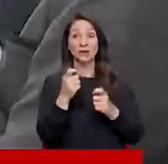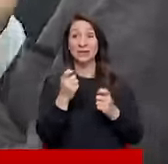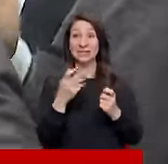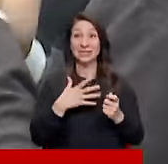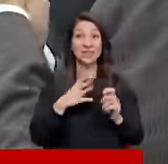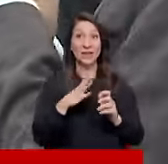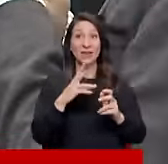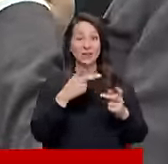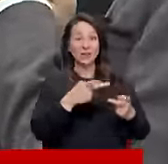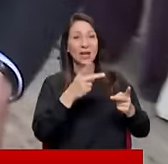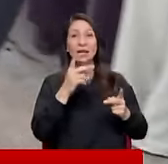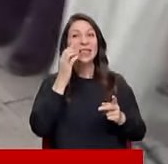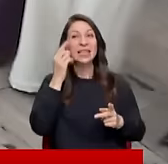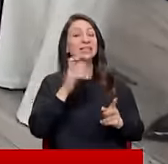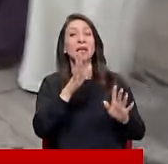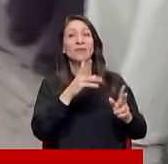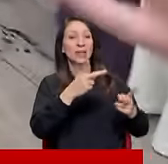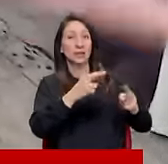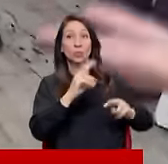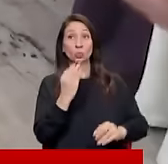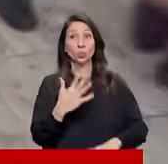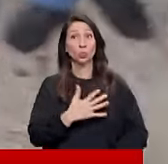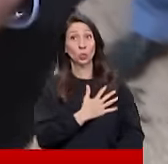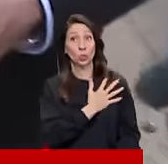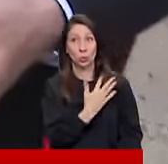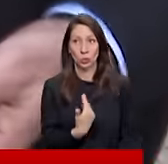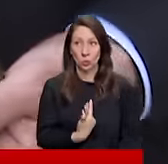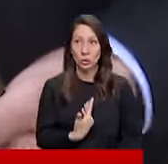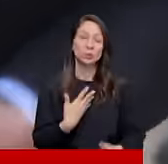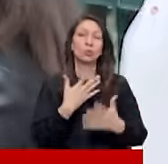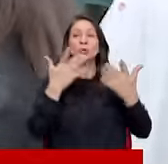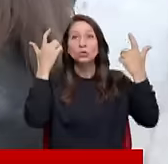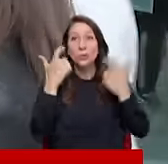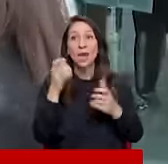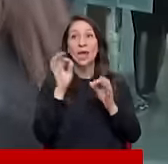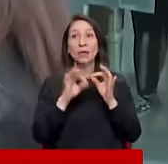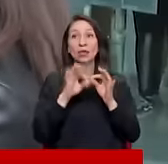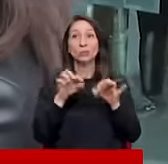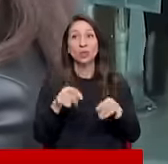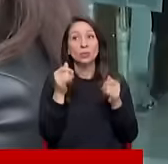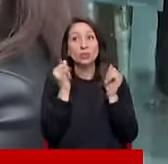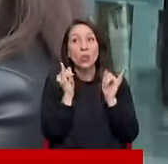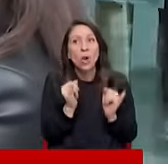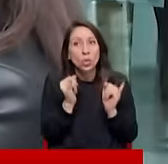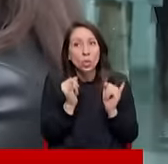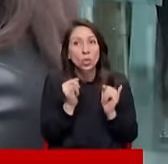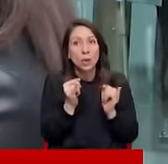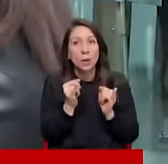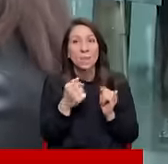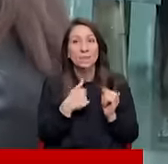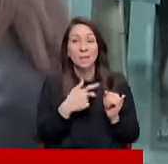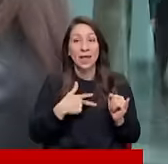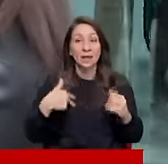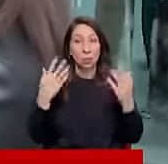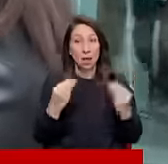değil, vekilinden teslim aldı. Büyük bir onur tabii ki. Büyük bir sorumluluk. Ekonomik durum şu anda çok korkunç bir durumda. Biz de